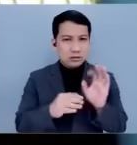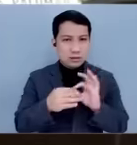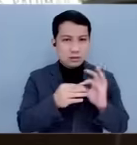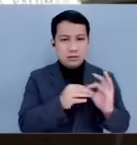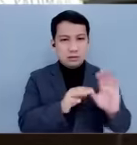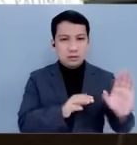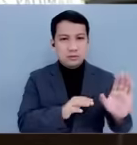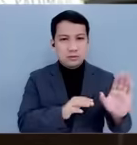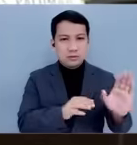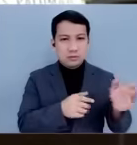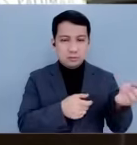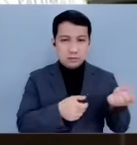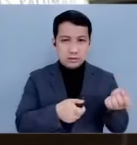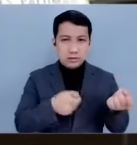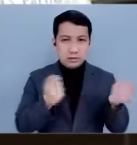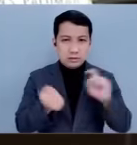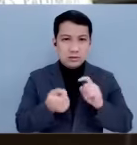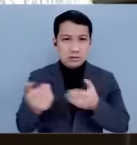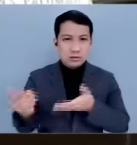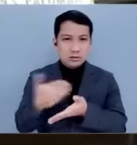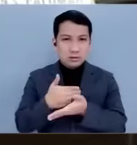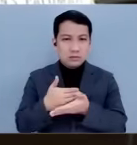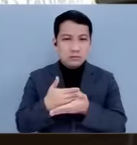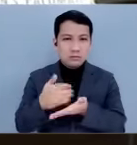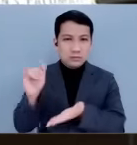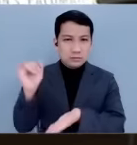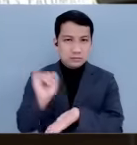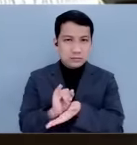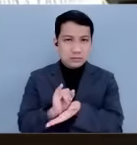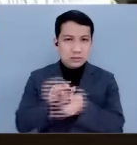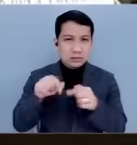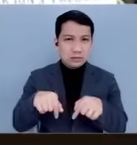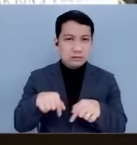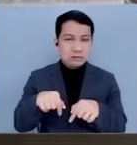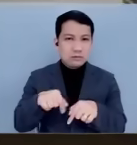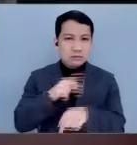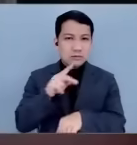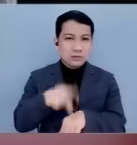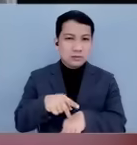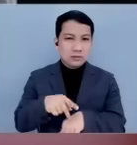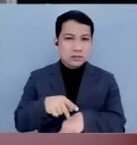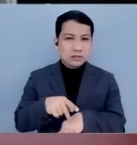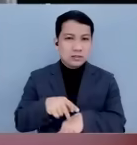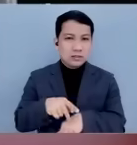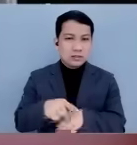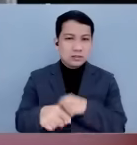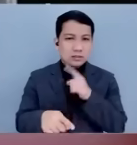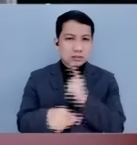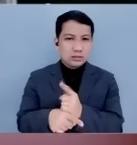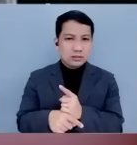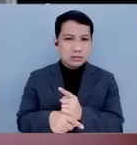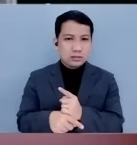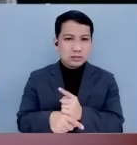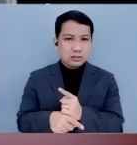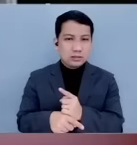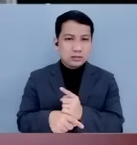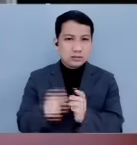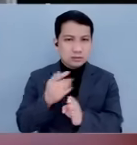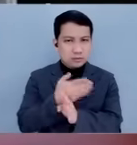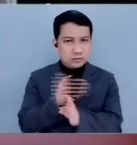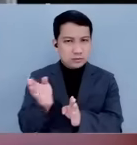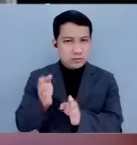paghatak ng mas maraming mamumuhunang dayuhan sa Pilipinas. So hindi tama, medyo narrow-minded na tignan lamang ang